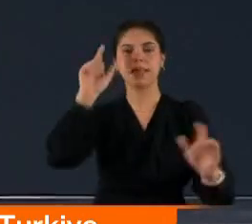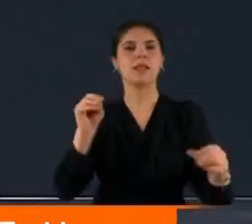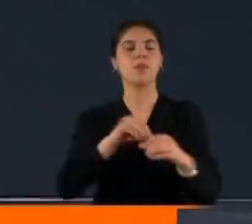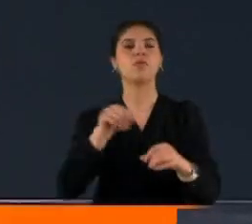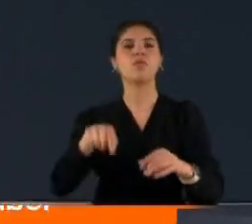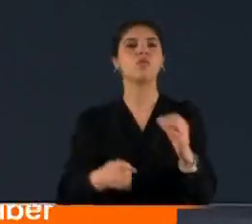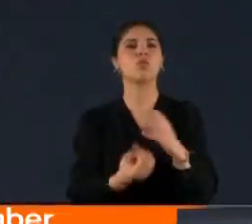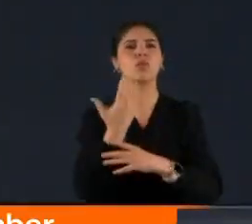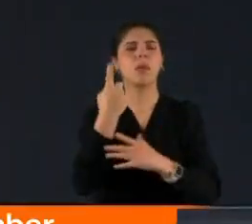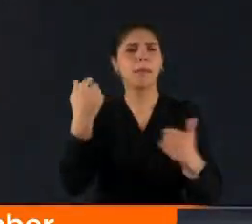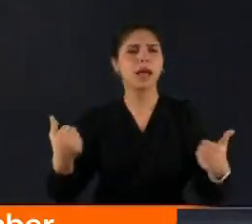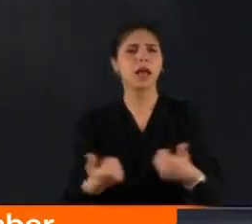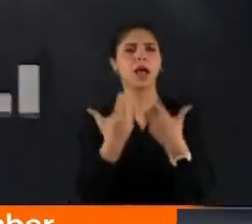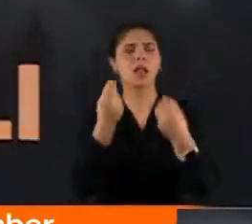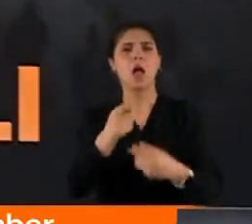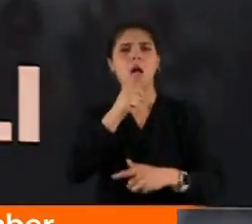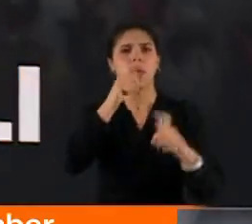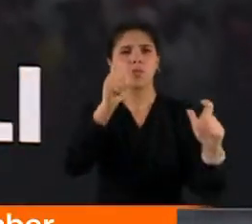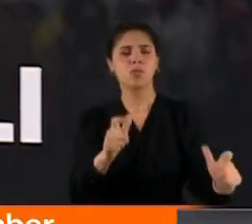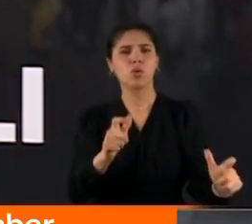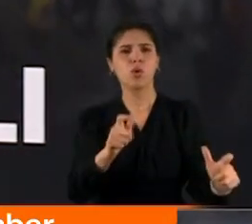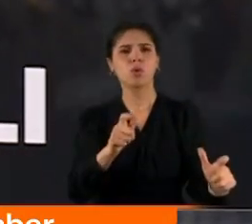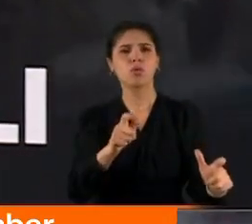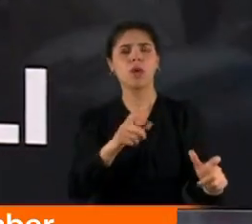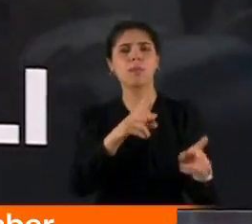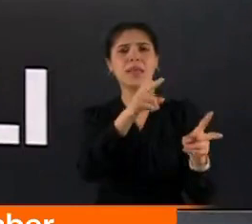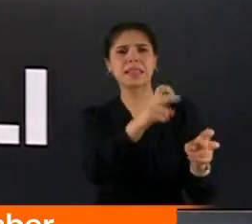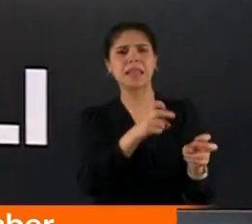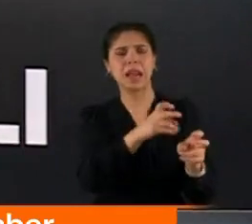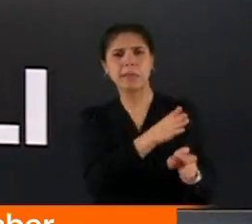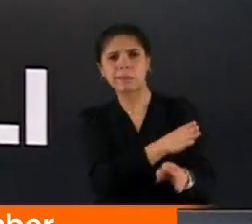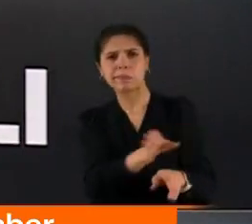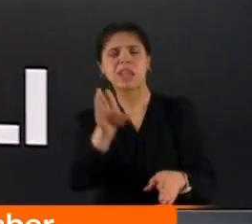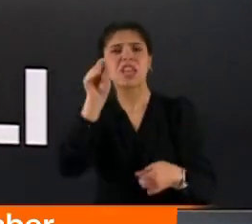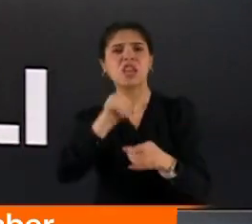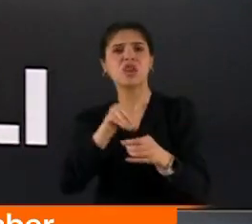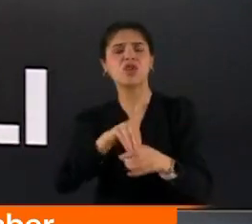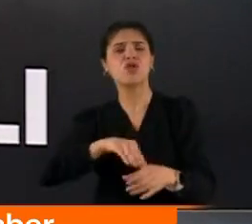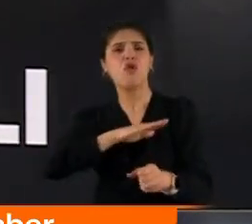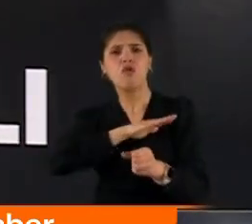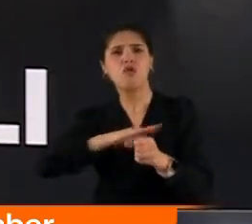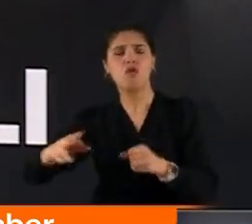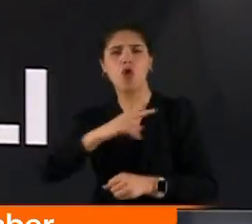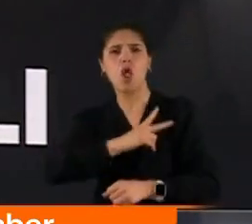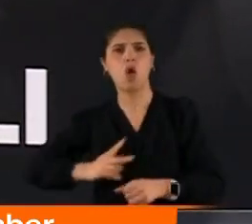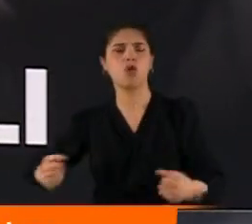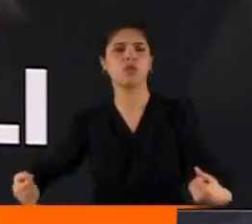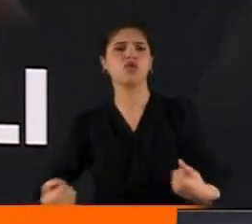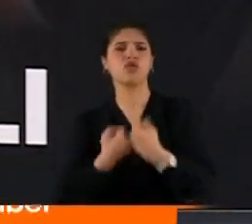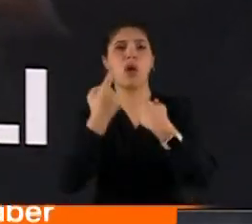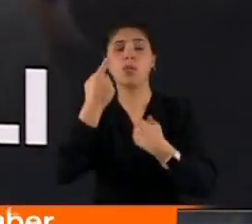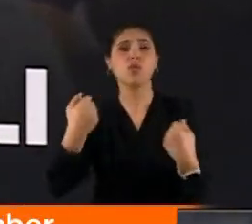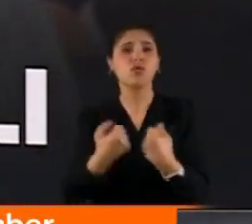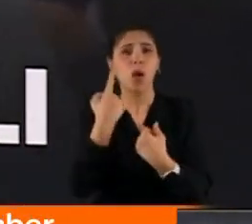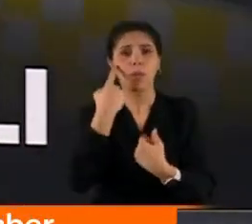İstanbul'da bu sabah korkunç bir kaza oldu. Eyüp Sultan'da istasyondan çıkan tramvayla içi yolcu dolu İETT otobüsü çarpıştı. Çarpışmanın